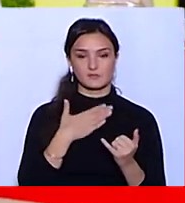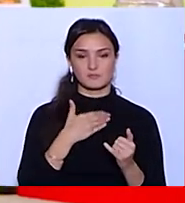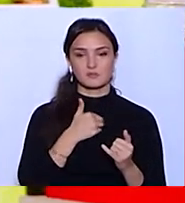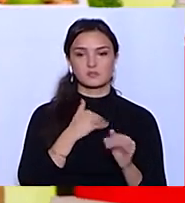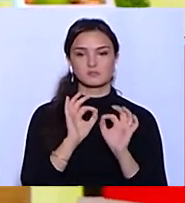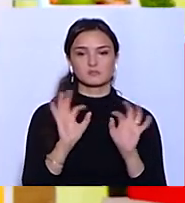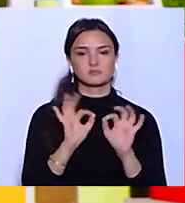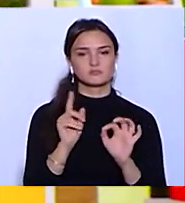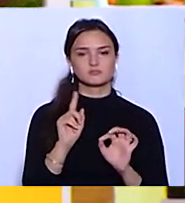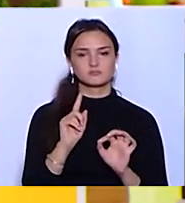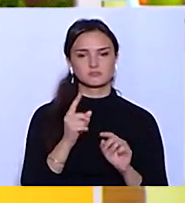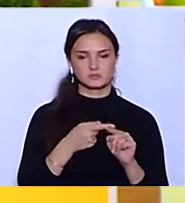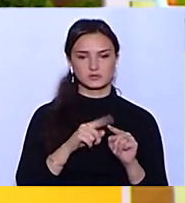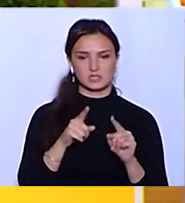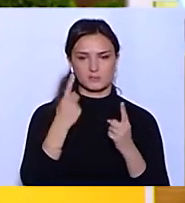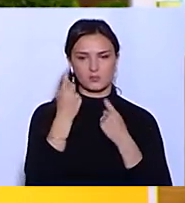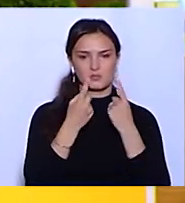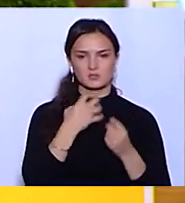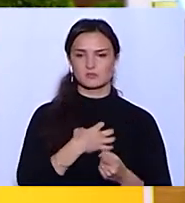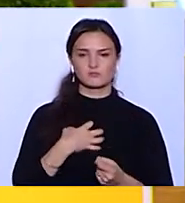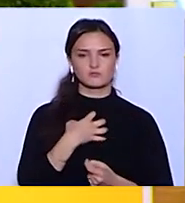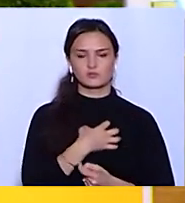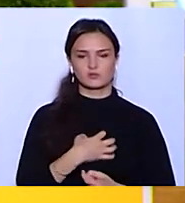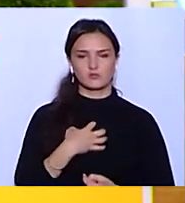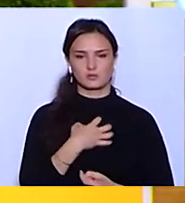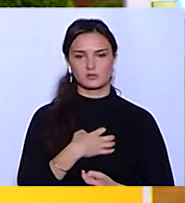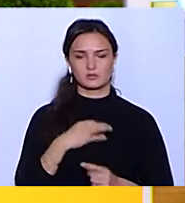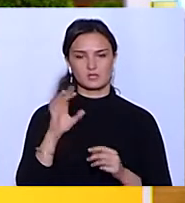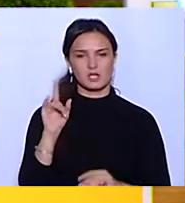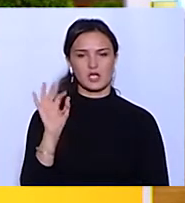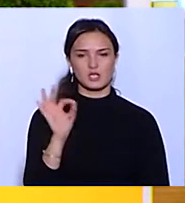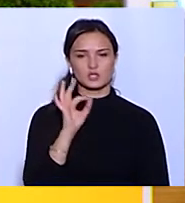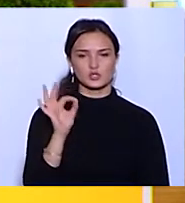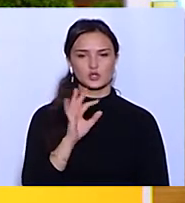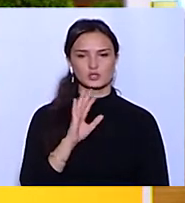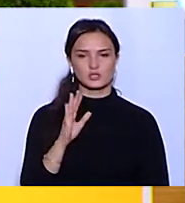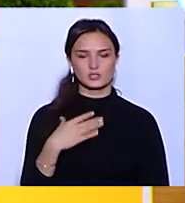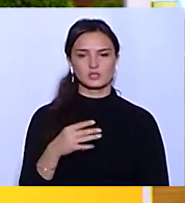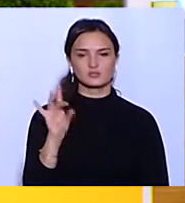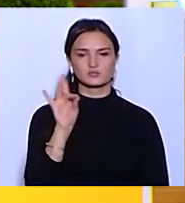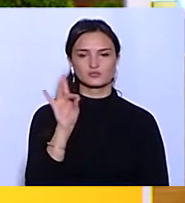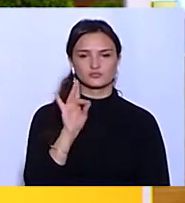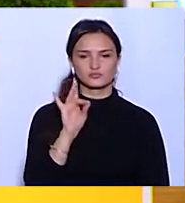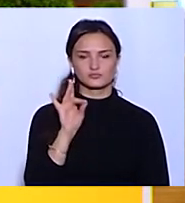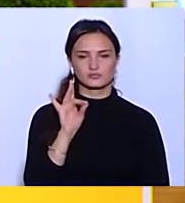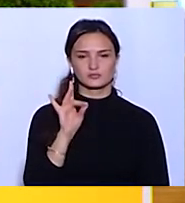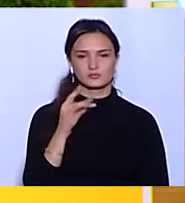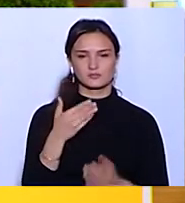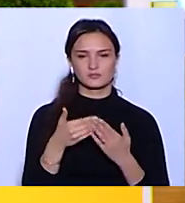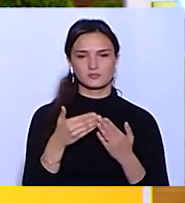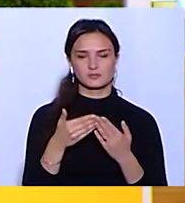მინდა გესაუბროთ, არის განსაკუთრებული ინფორმაცია და რატო. Არასოდეს ცხიმოვანი ცვლის